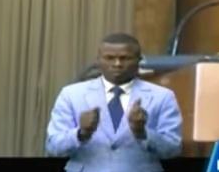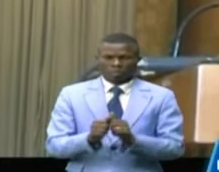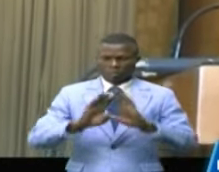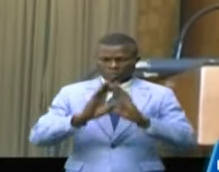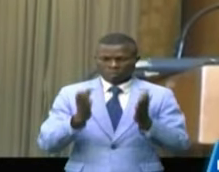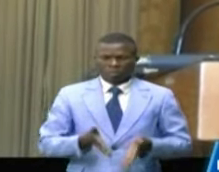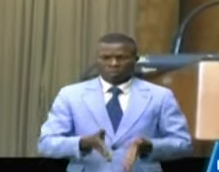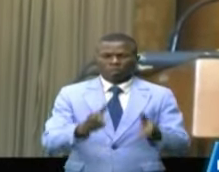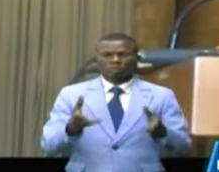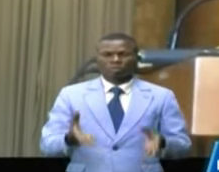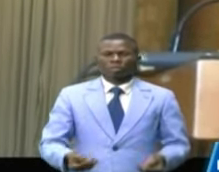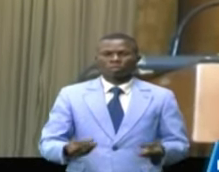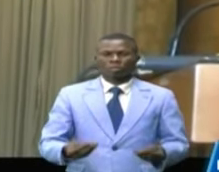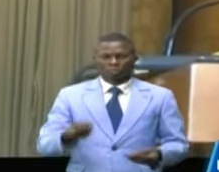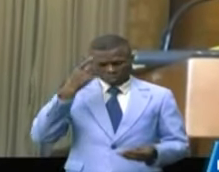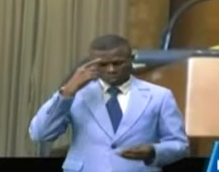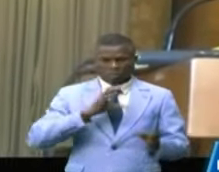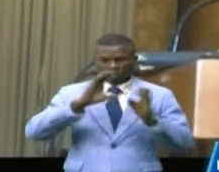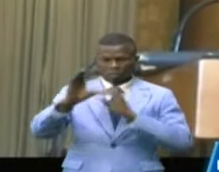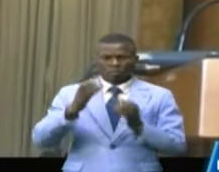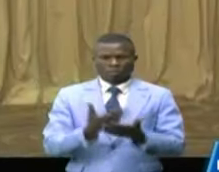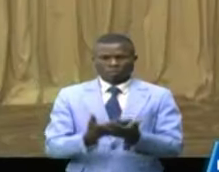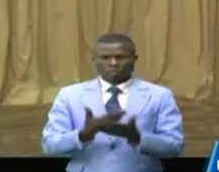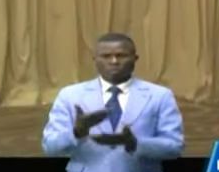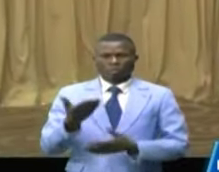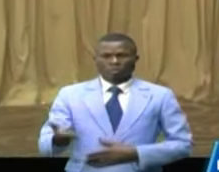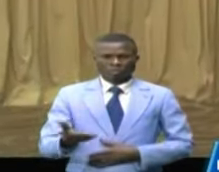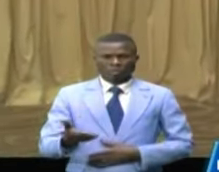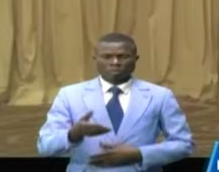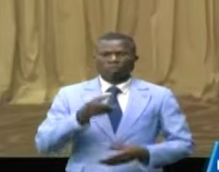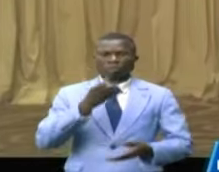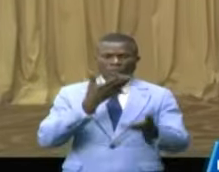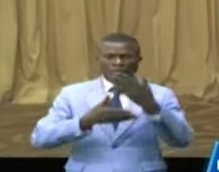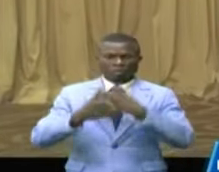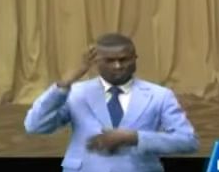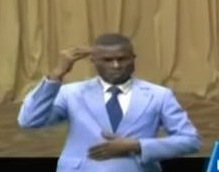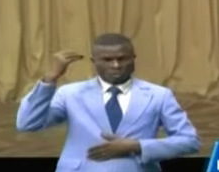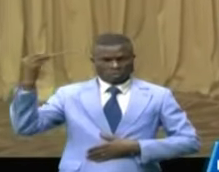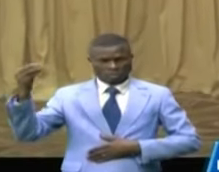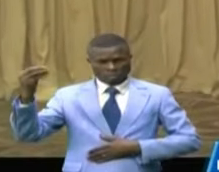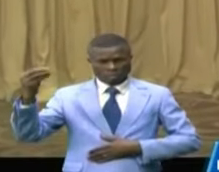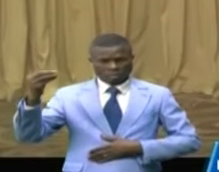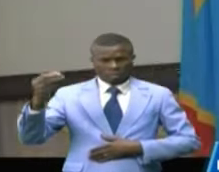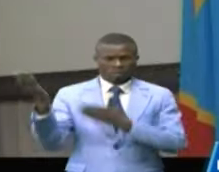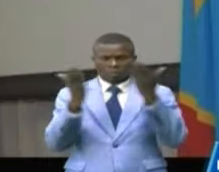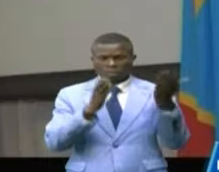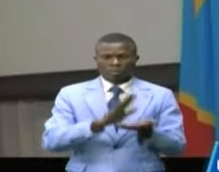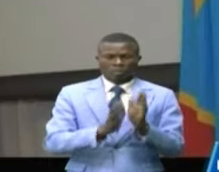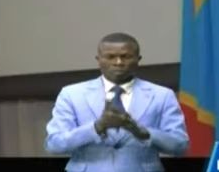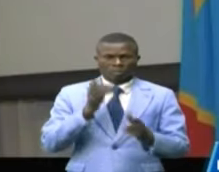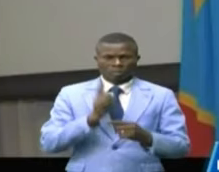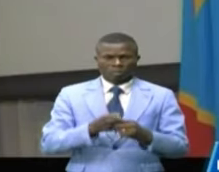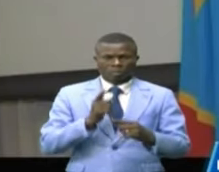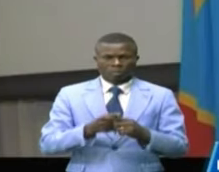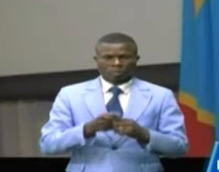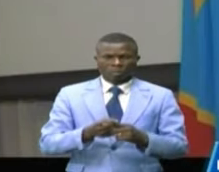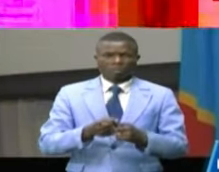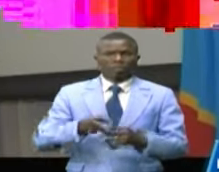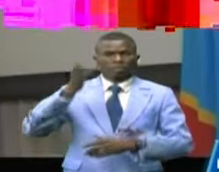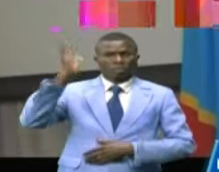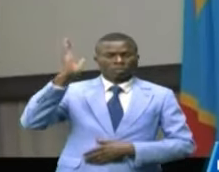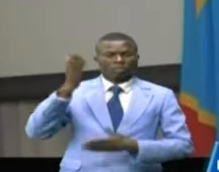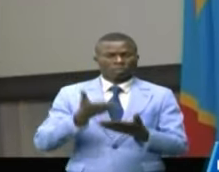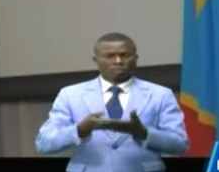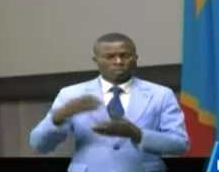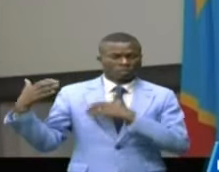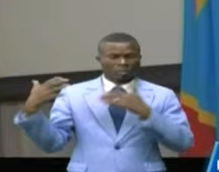routières pour une communication rapide. Les échanges commerciaux rendus difficiles par des barrières tarifaires et